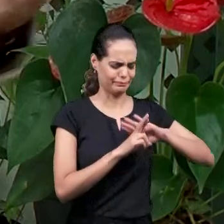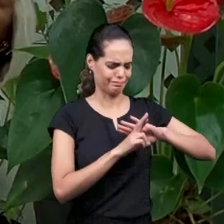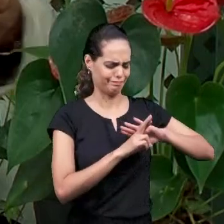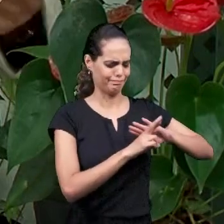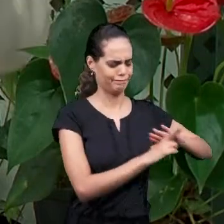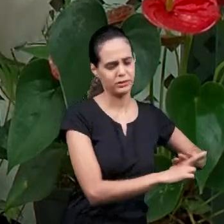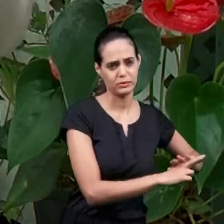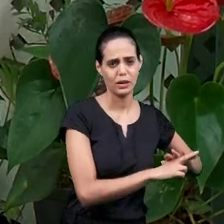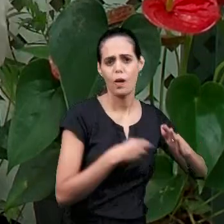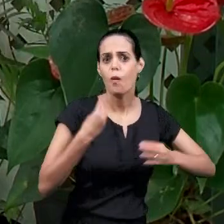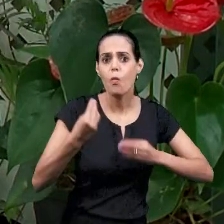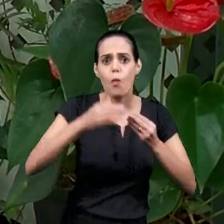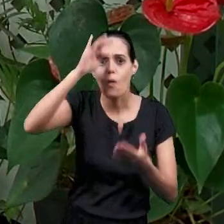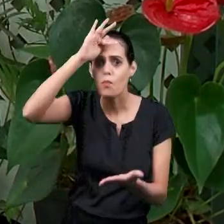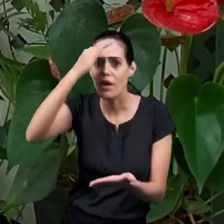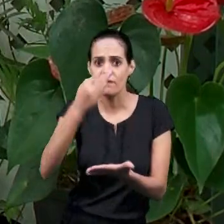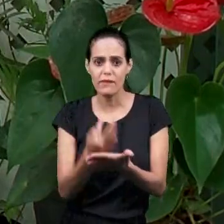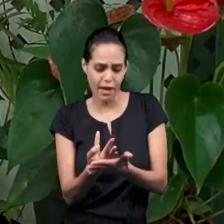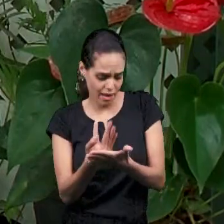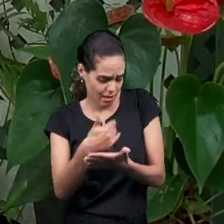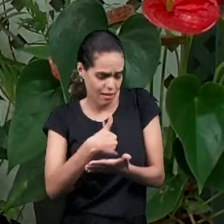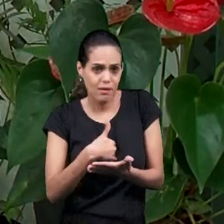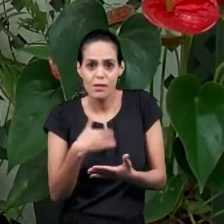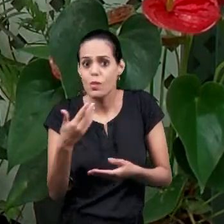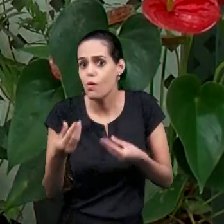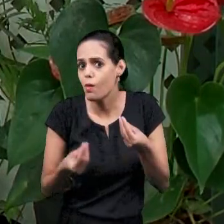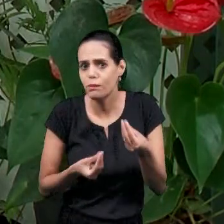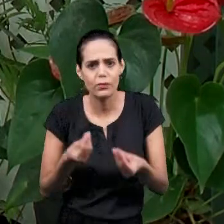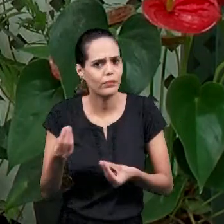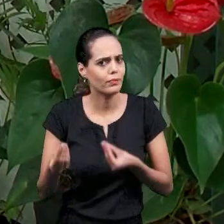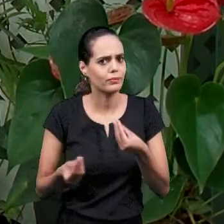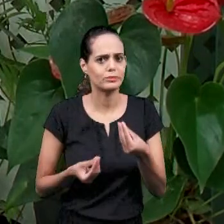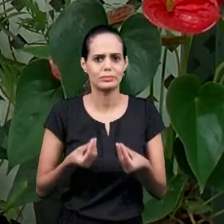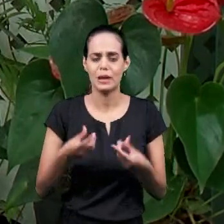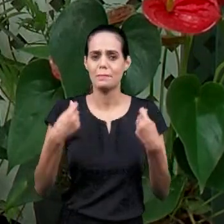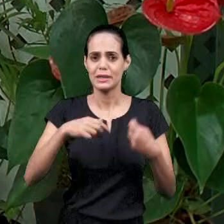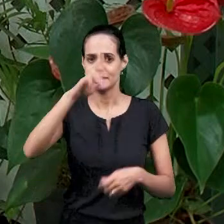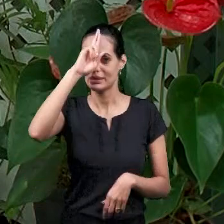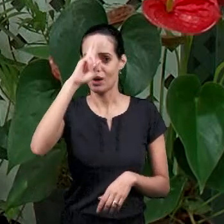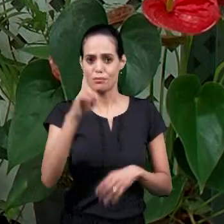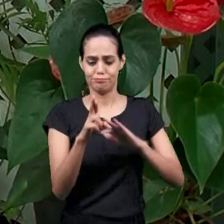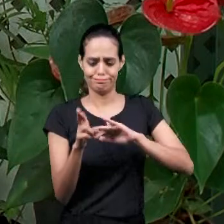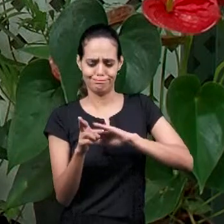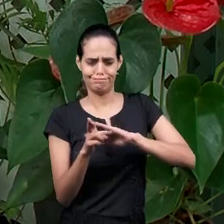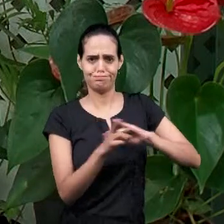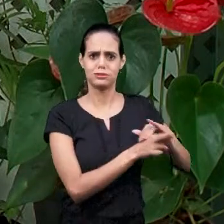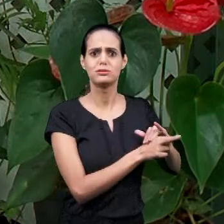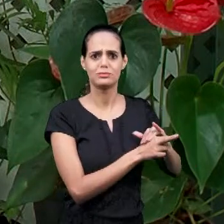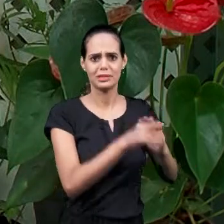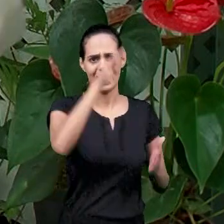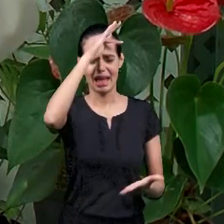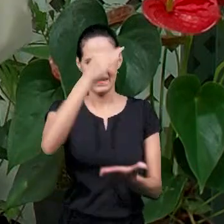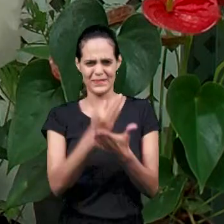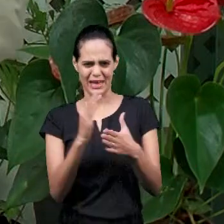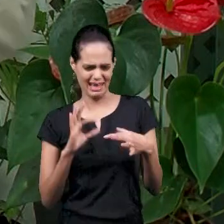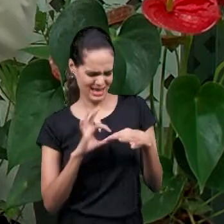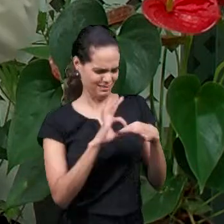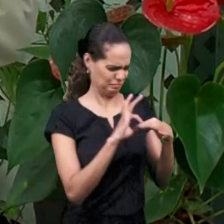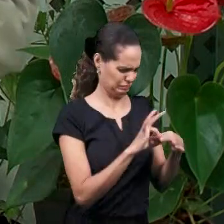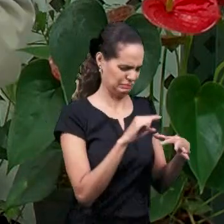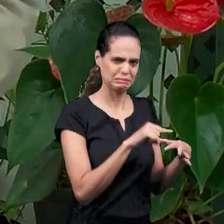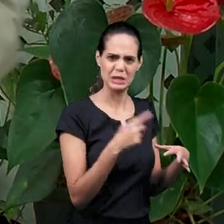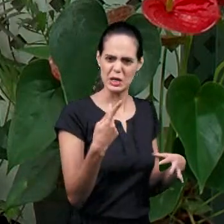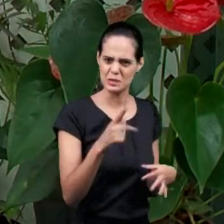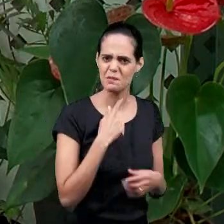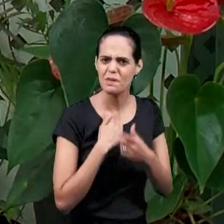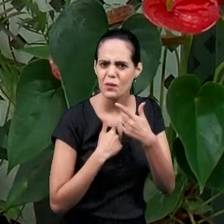tes désirs, non, la foi ne va jamais venir à la surface. il va être malade parce